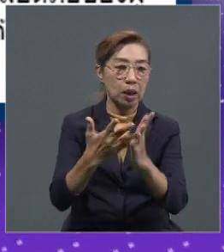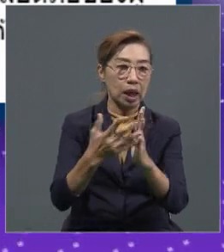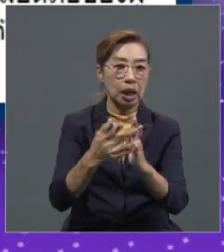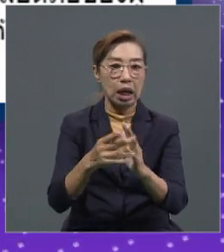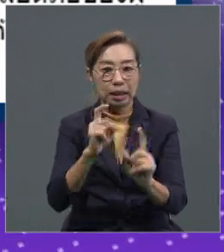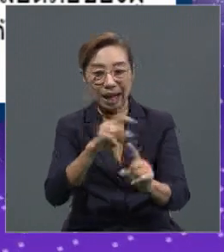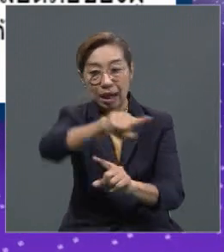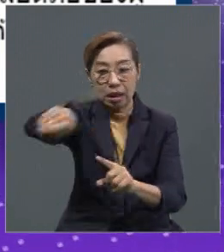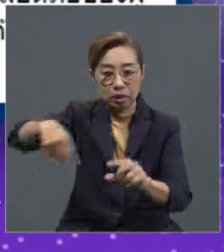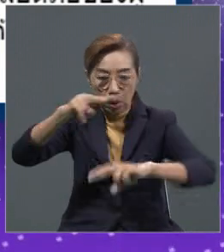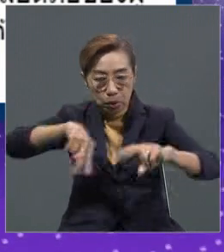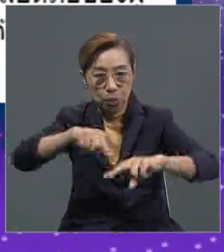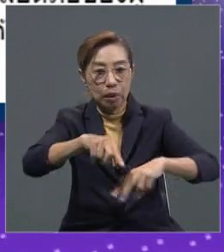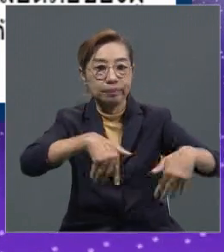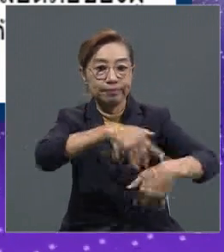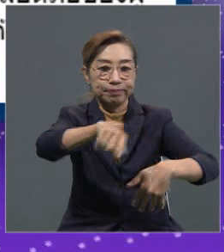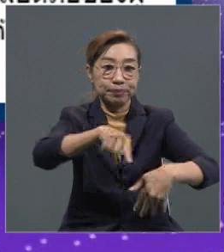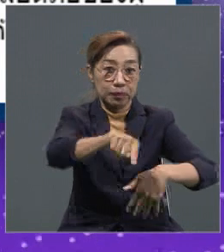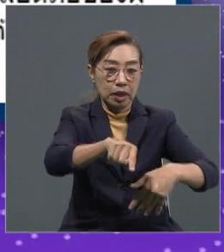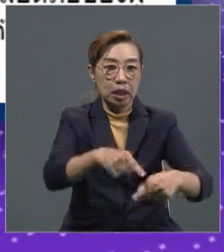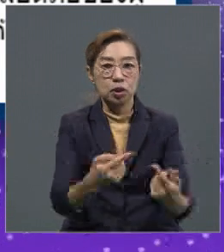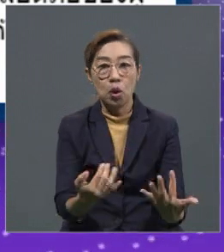พี่น้องประชาชนเนี่ยจะได้